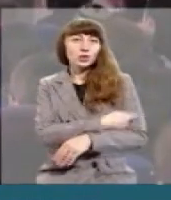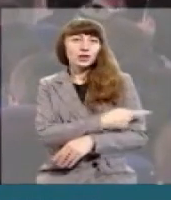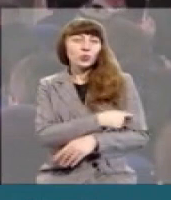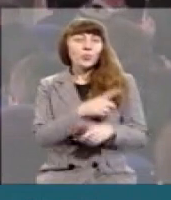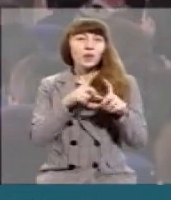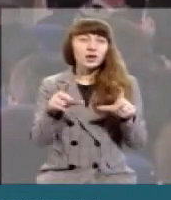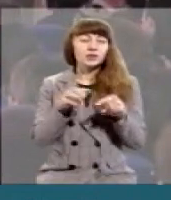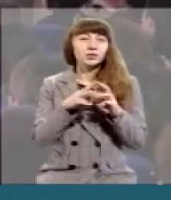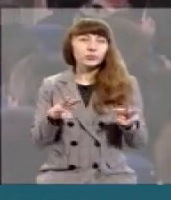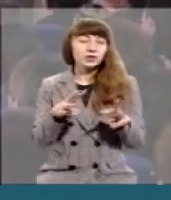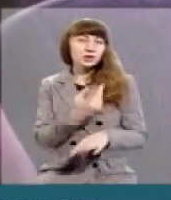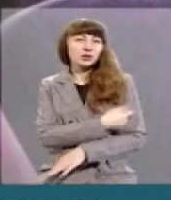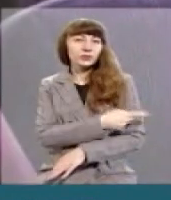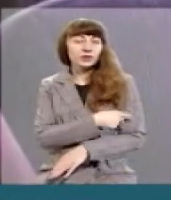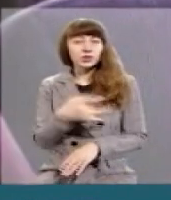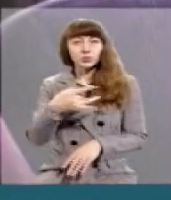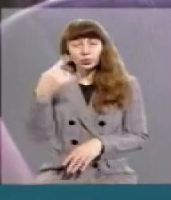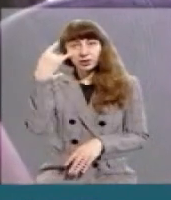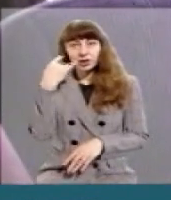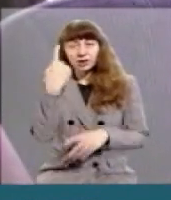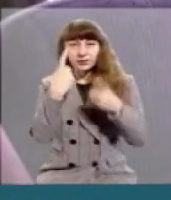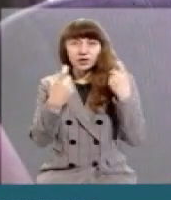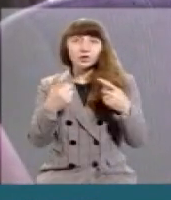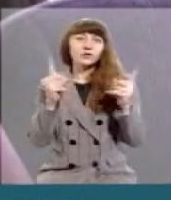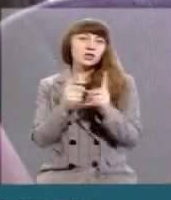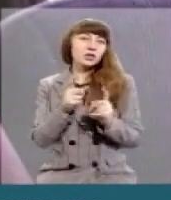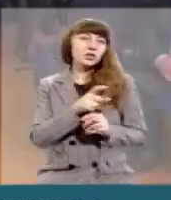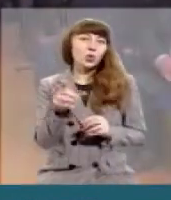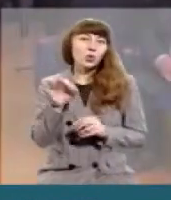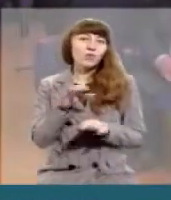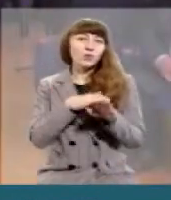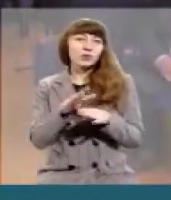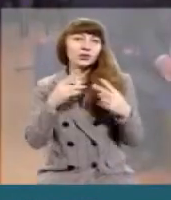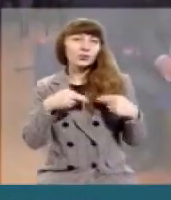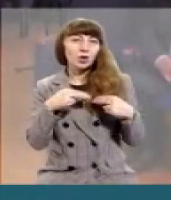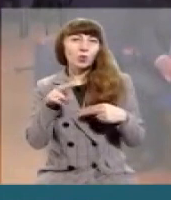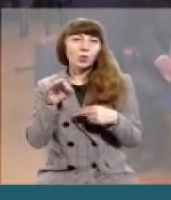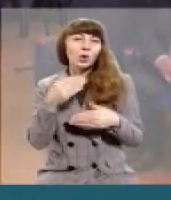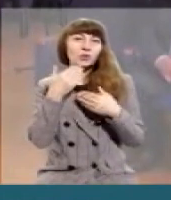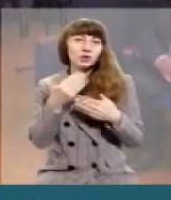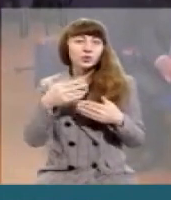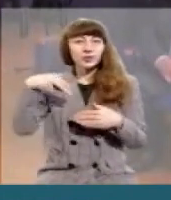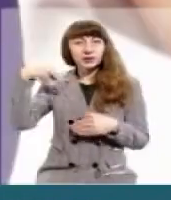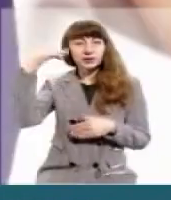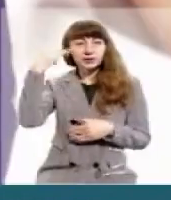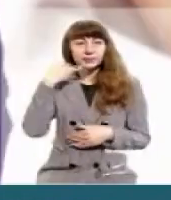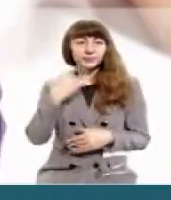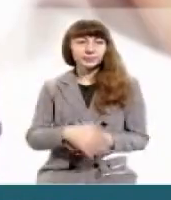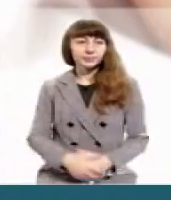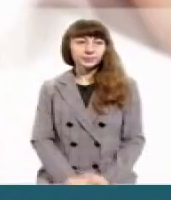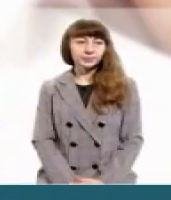Министр здравоохранения Республики Казахстан проинформировала собравшихся о проводимой работе в рамках послания главы государства.